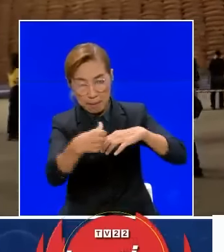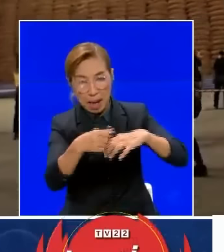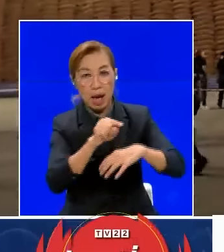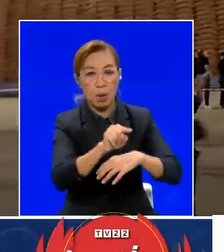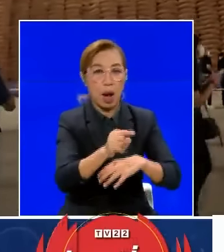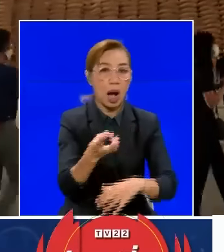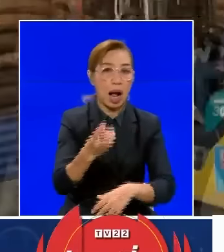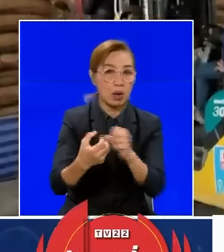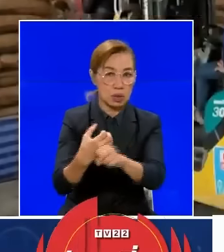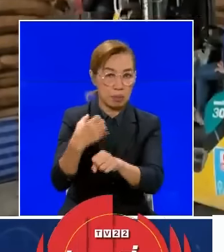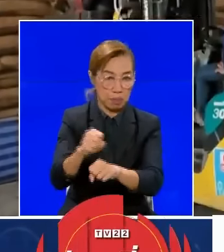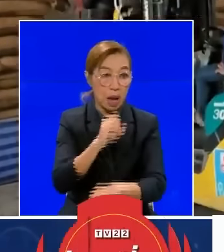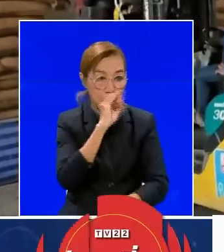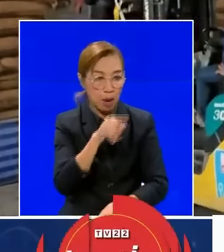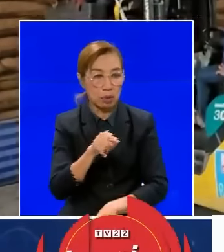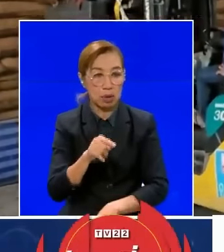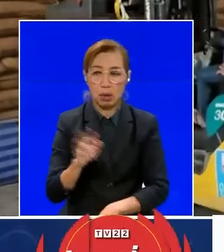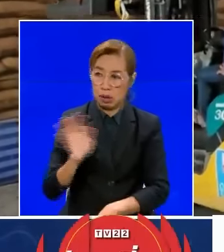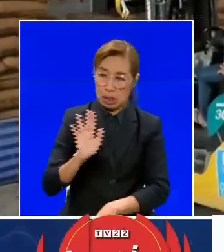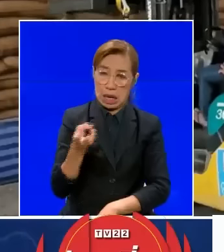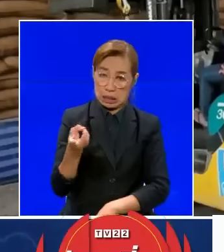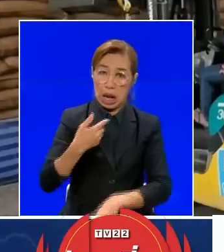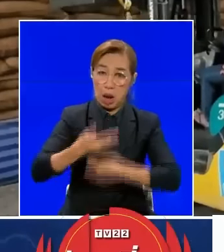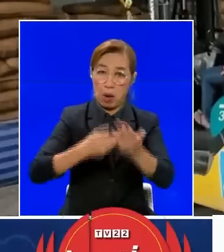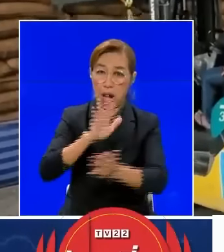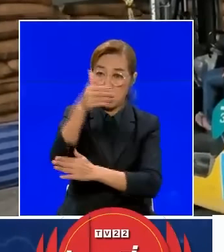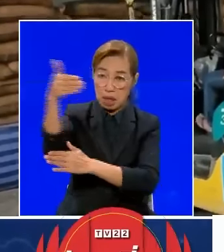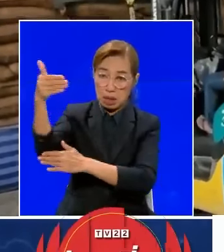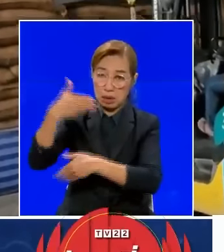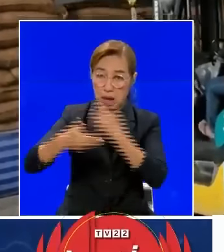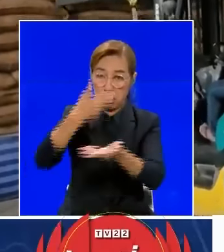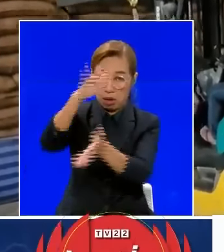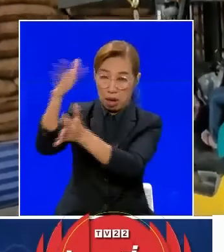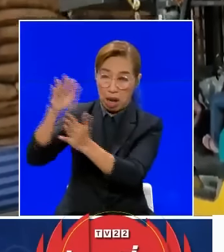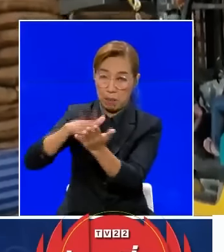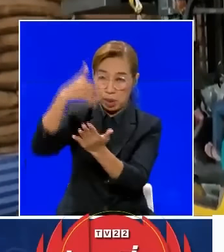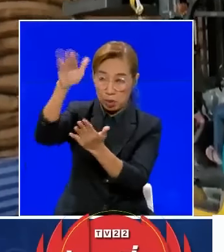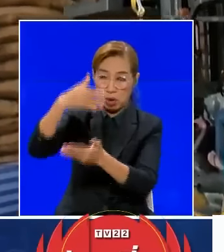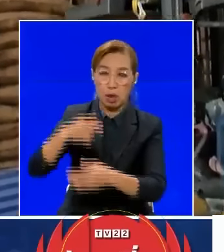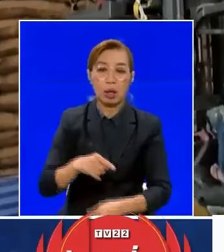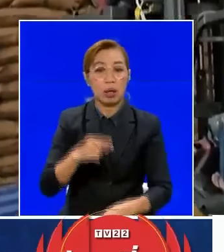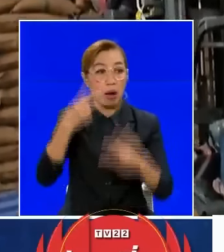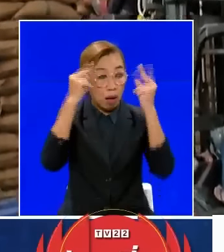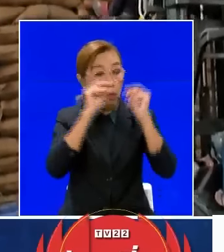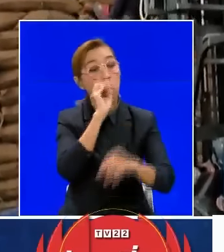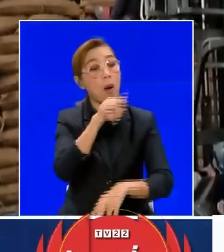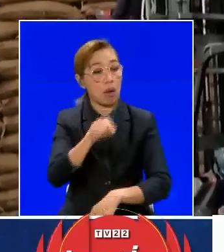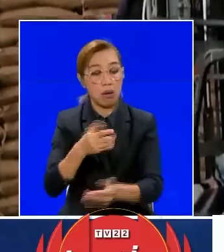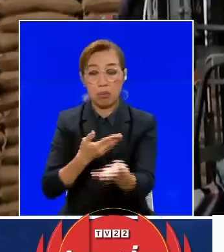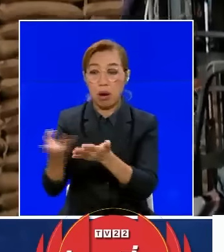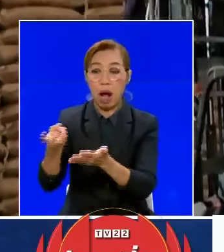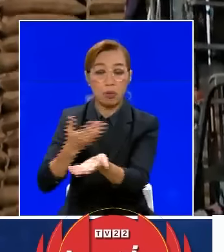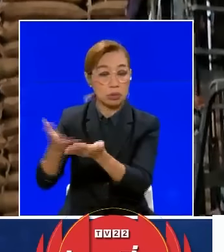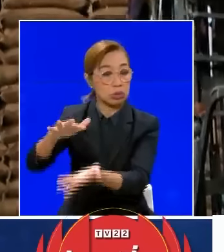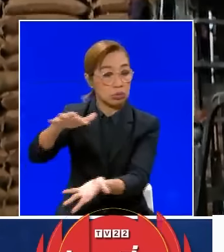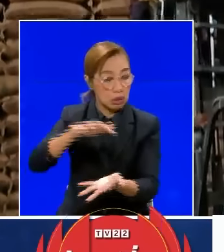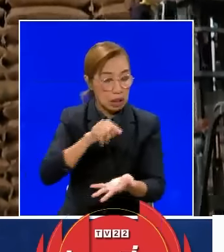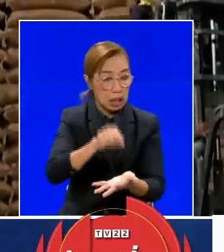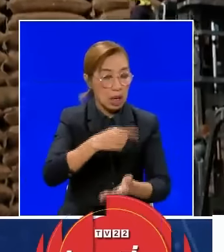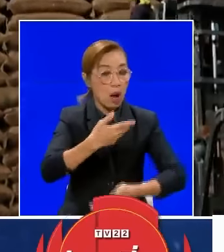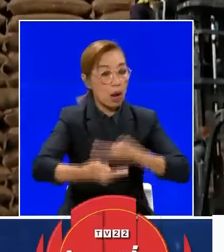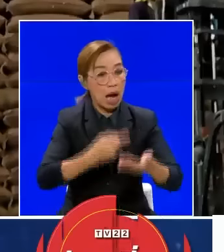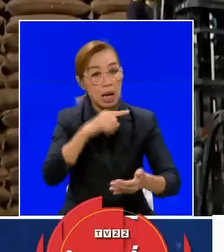ปี แต่นี่เขาขายต่างประเทศหรือเปล่า ก็นี่ก็ท่านรองนายกบอกว่าขายกับใครที่ไหนก็แล้วแต่ไงก็จริงๆตอนแรกก็มีข่าวบอกจะส่งไปต่